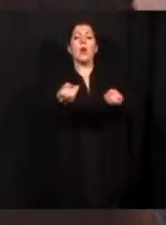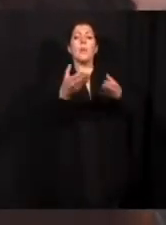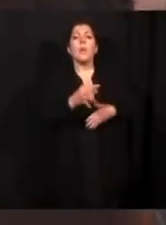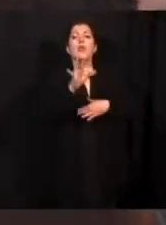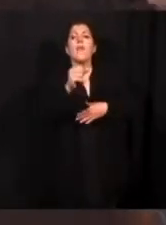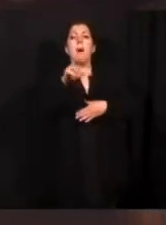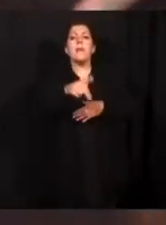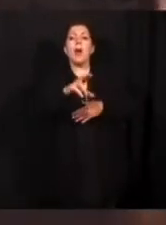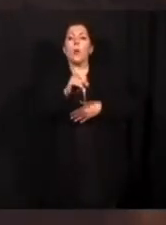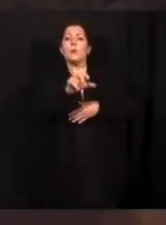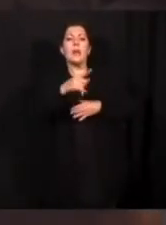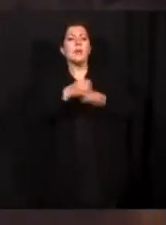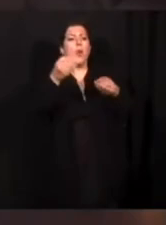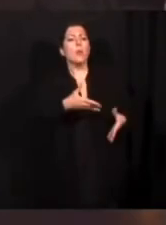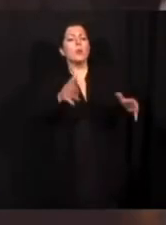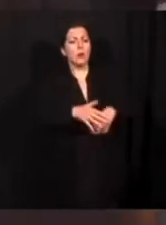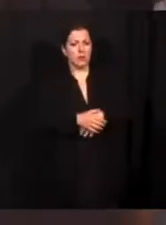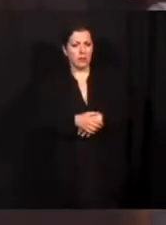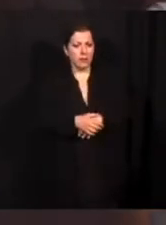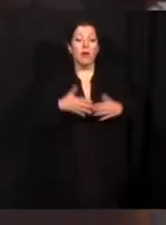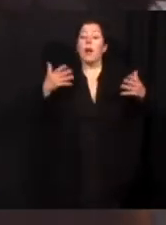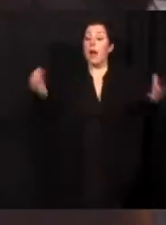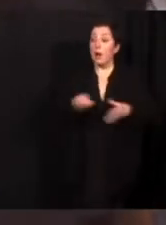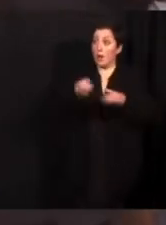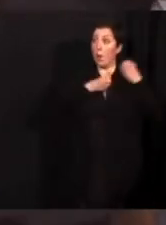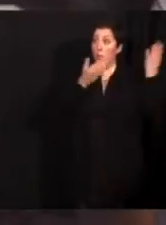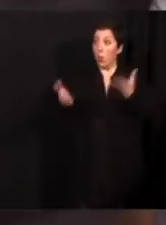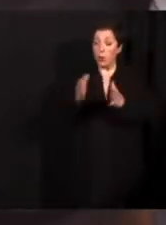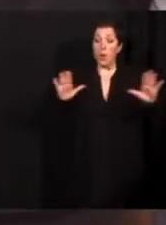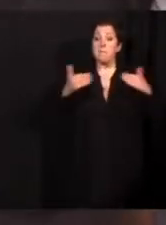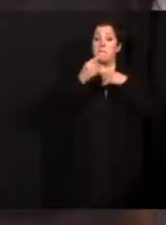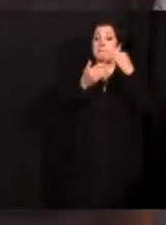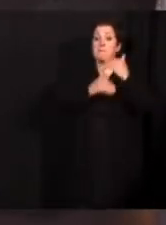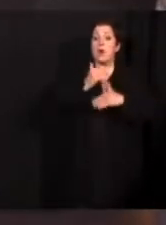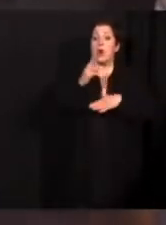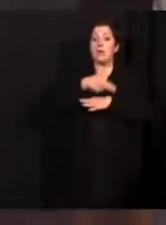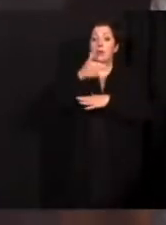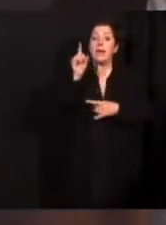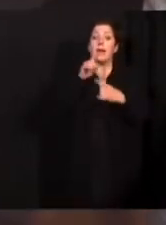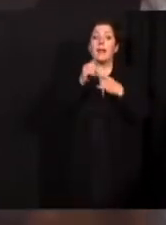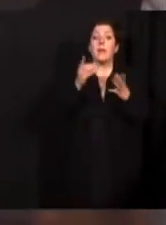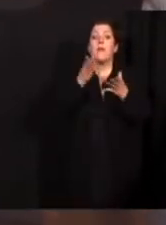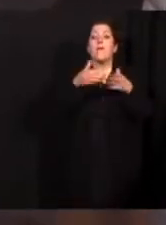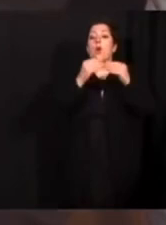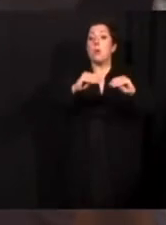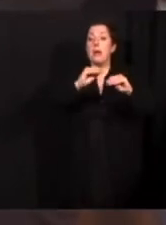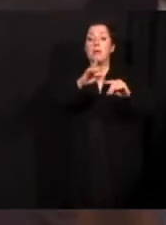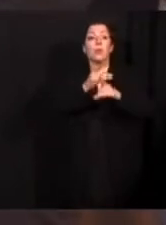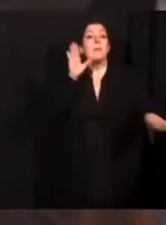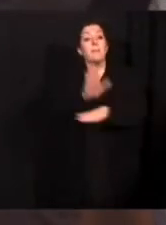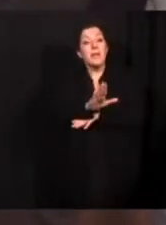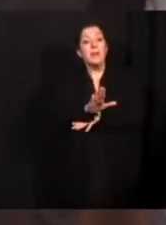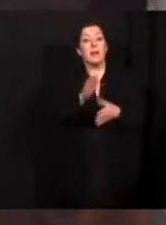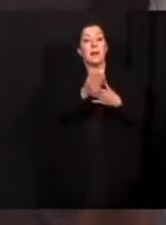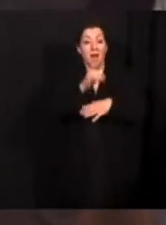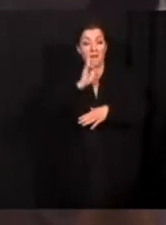Roussel sur le sujet ? Alors Fabien Roussel propose un plan national pour la formation des professionnels de santé sur les maladies et les symptômes spécifiques